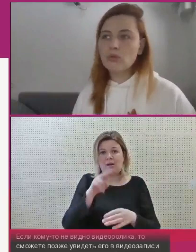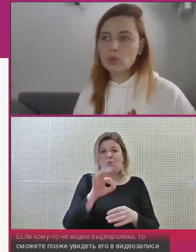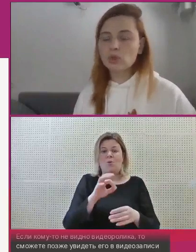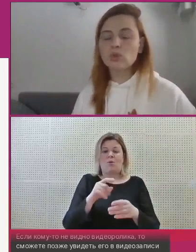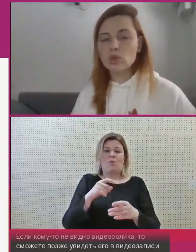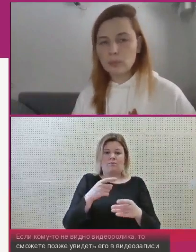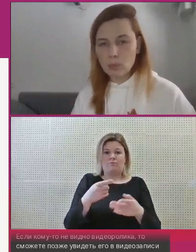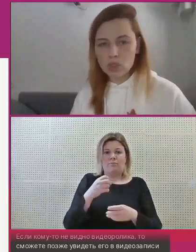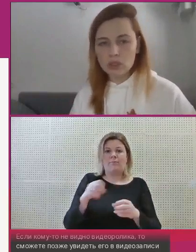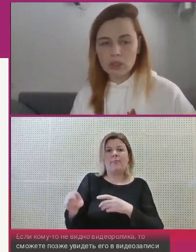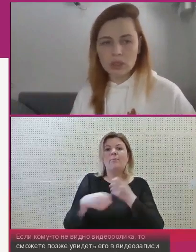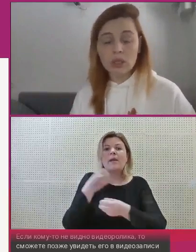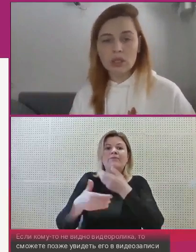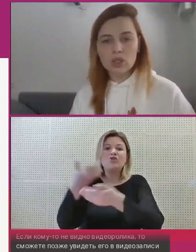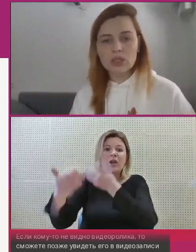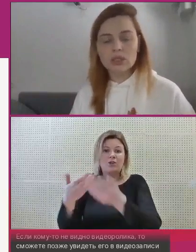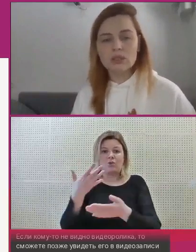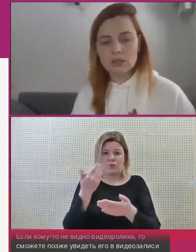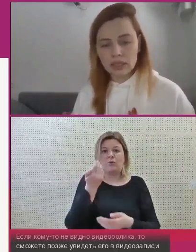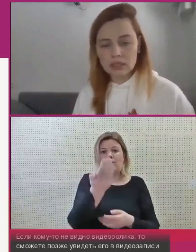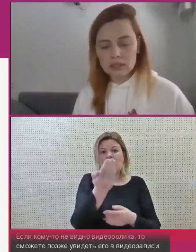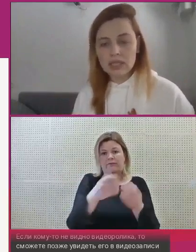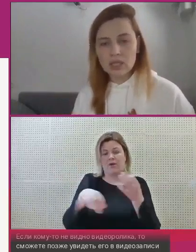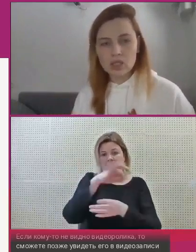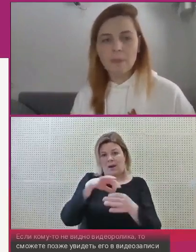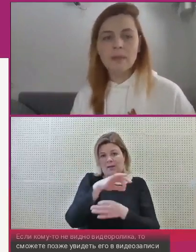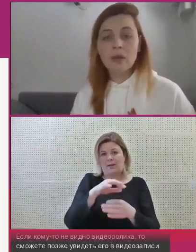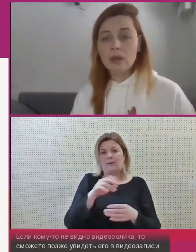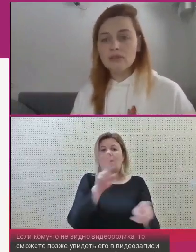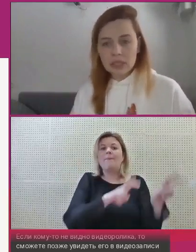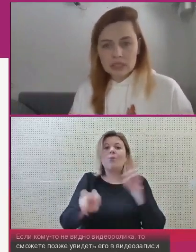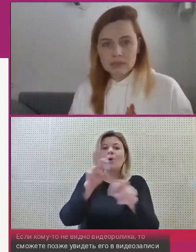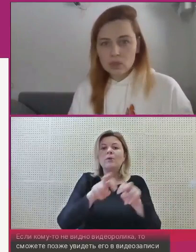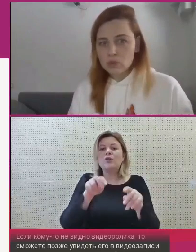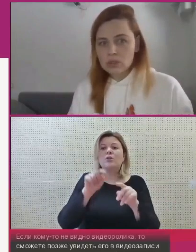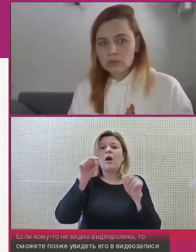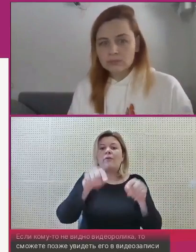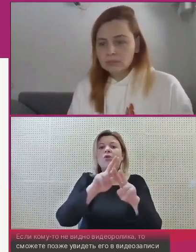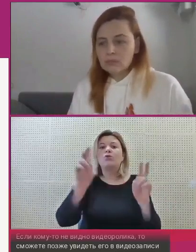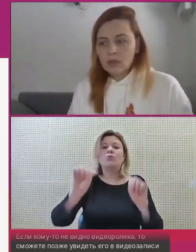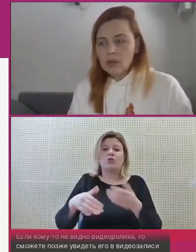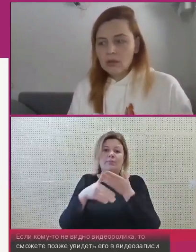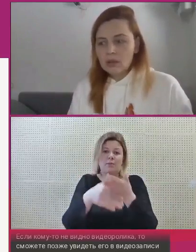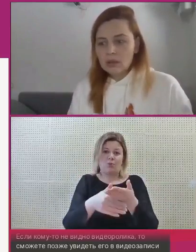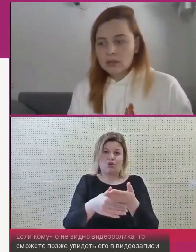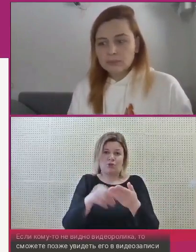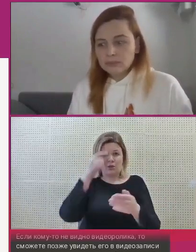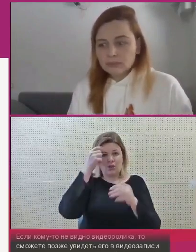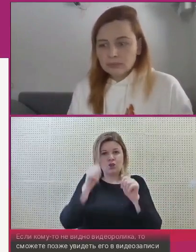поиску кого-то, кто тоже поможет решить какие-то задачи. Финансовый ресурс.